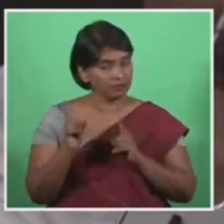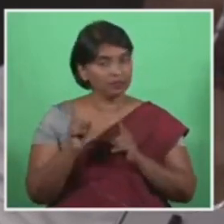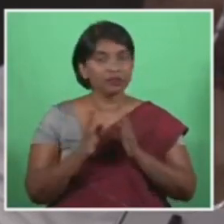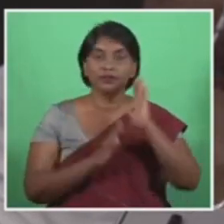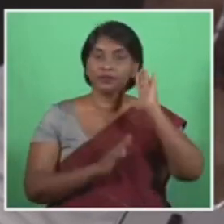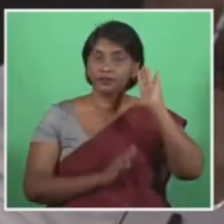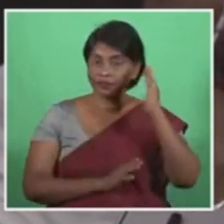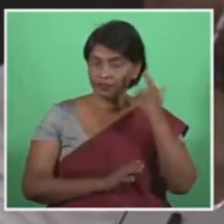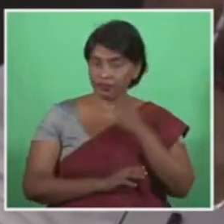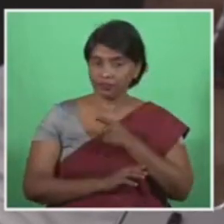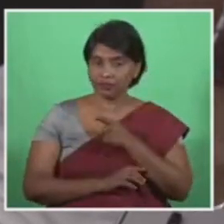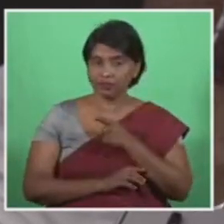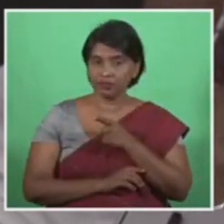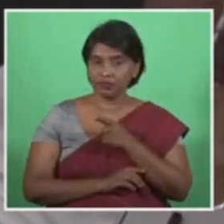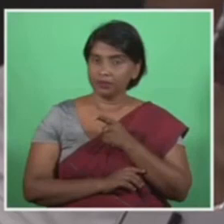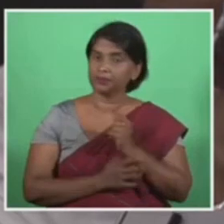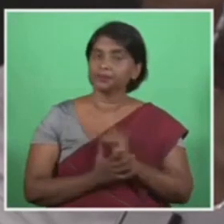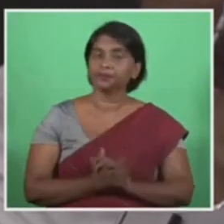विशेष